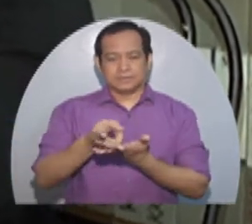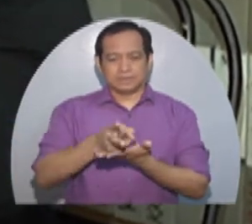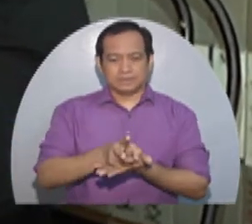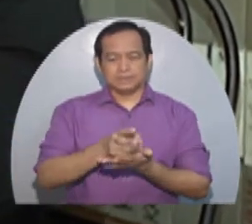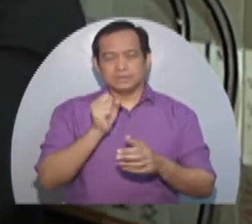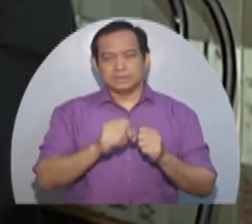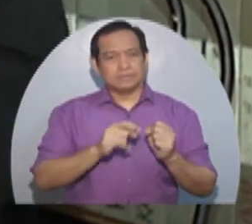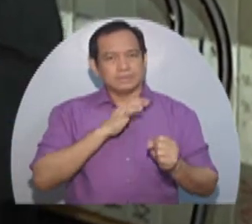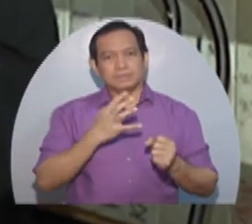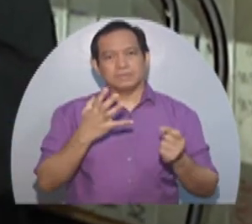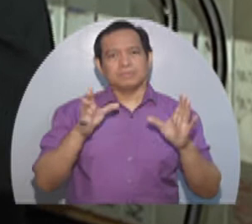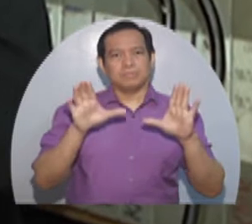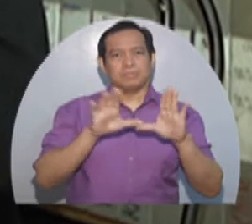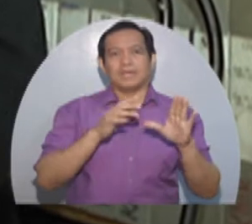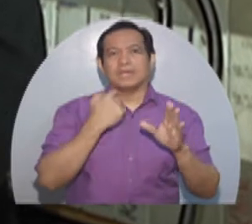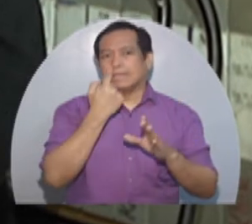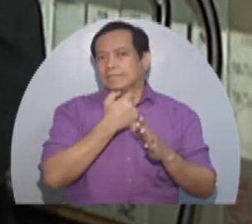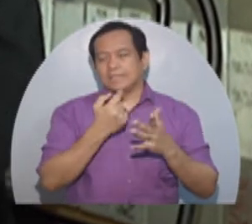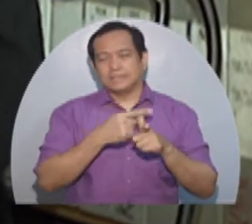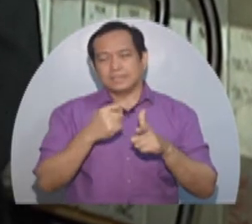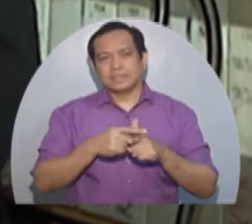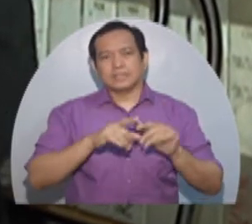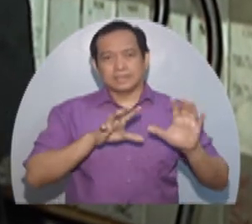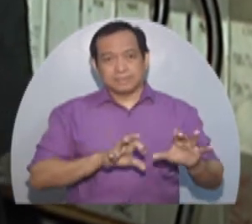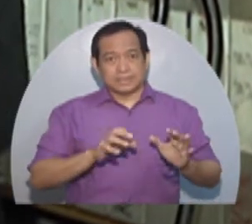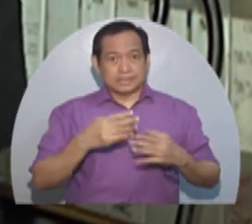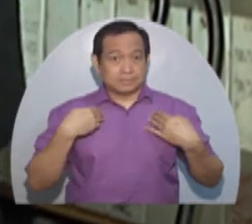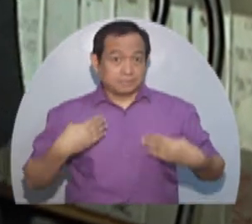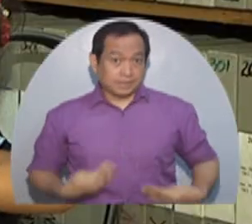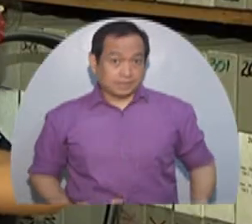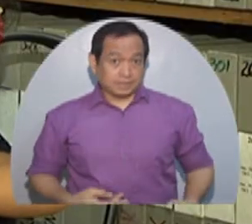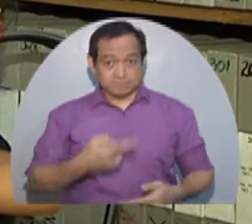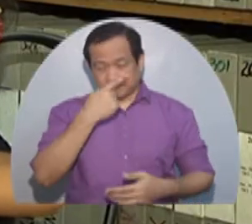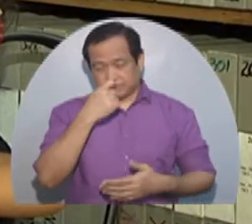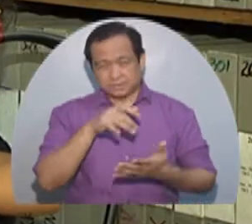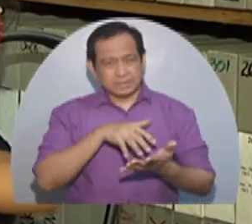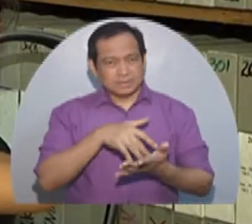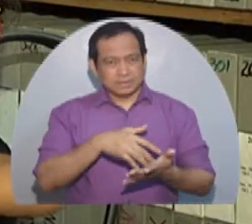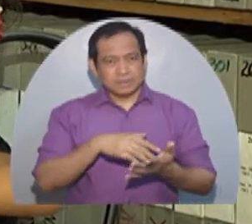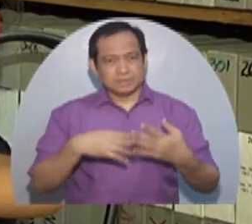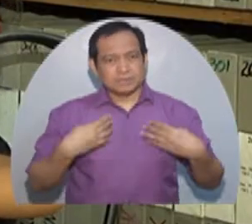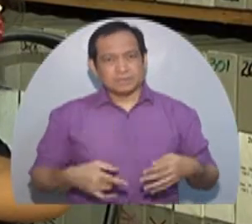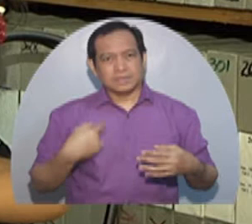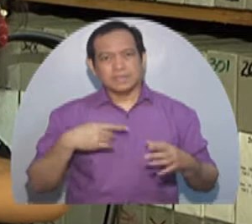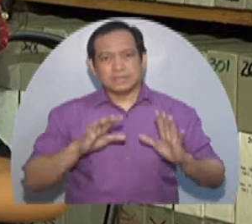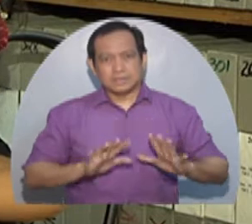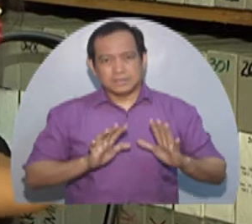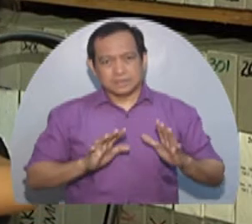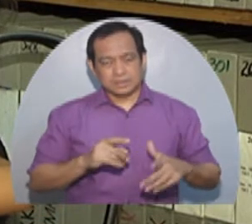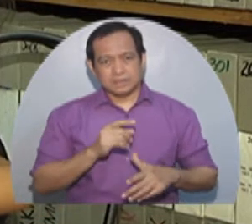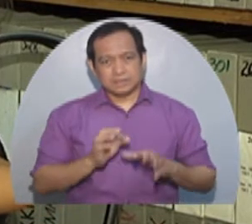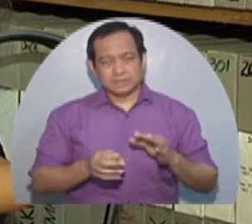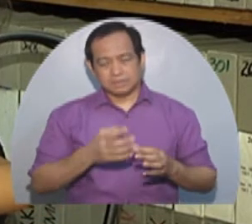po para hindi po raw mabulunan, tsaka po masahihin po raw yung katawan. Mahina po yung katawan. Tsaka po